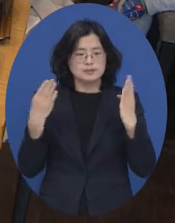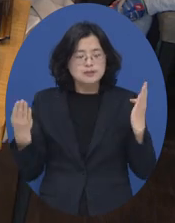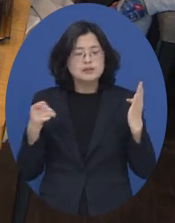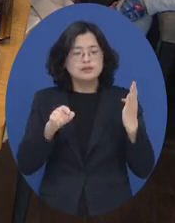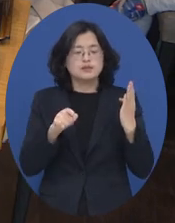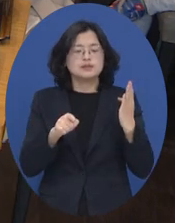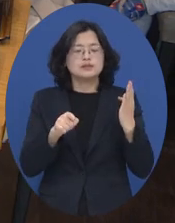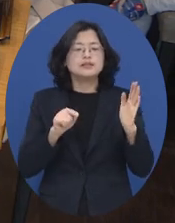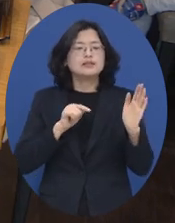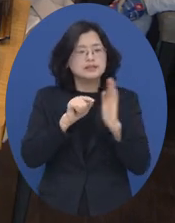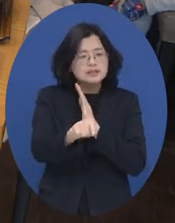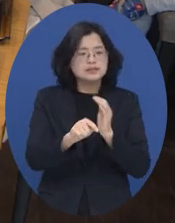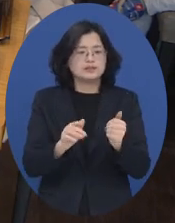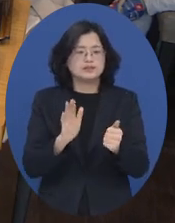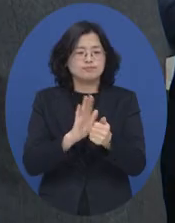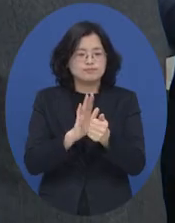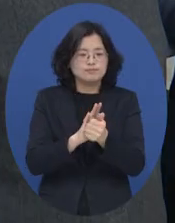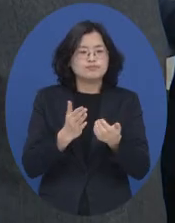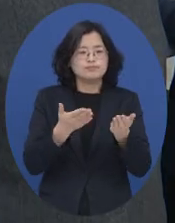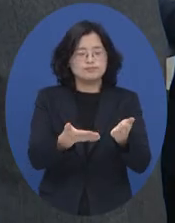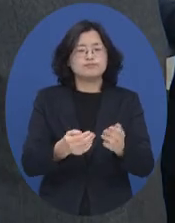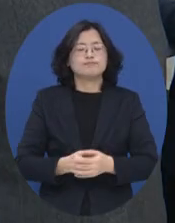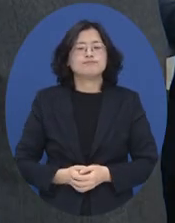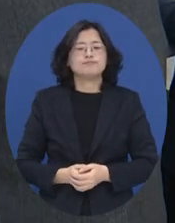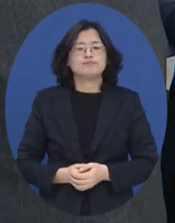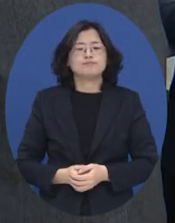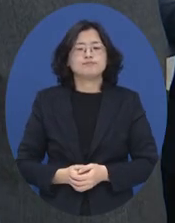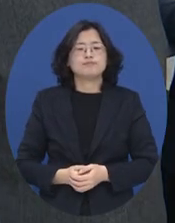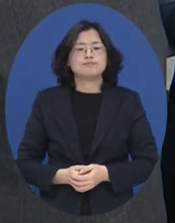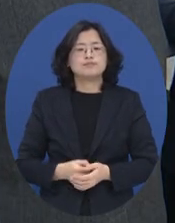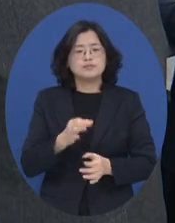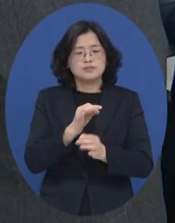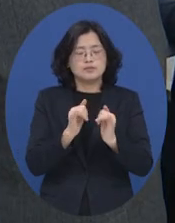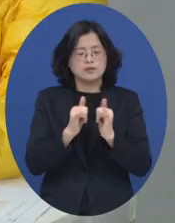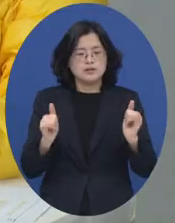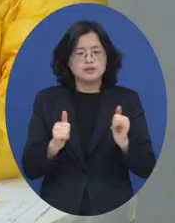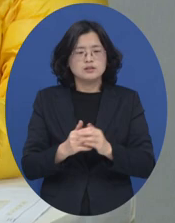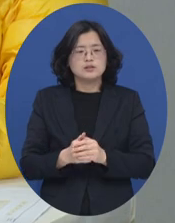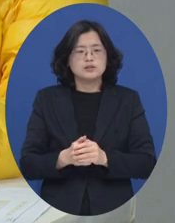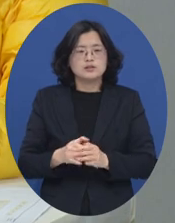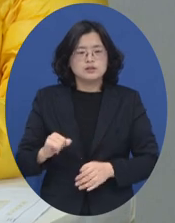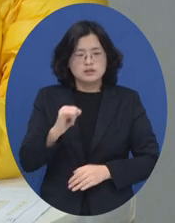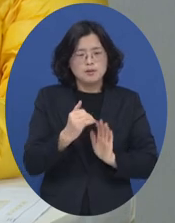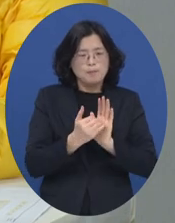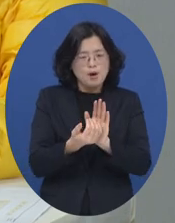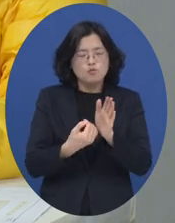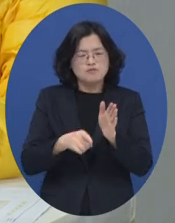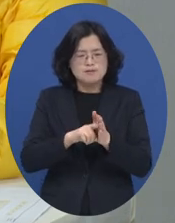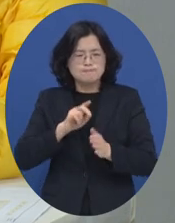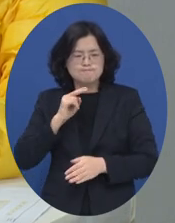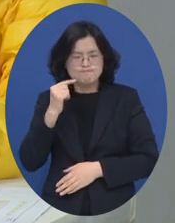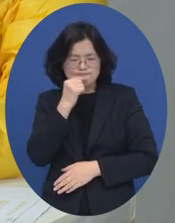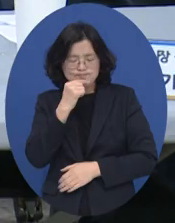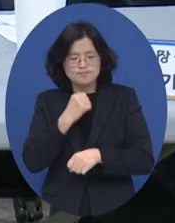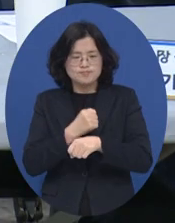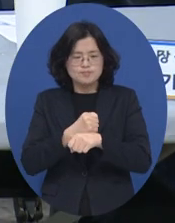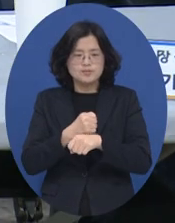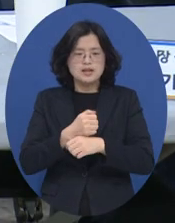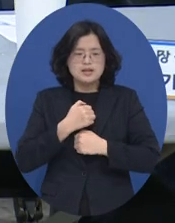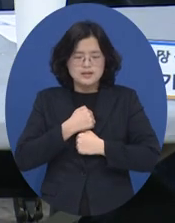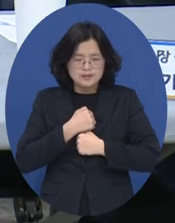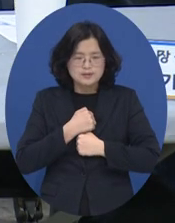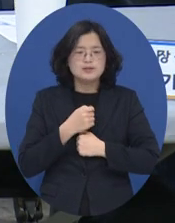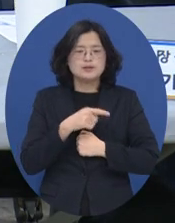상인들을 격려하기도 했습니다. 상인들은 방역을 철저히 해 안심하고 이용할 수 있는 상가와